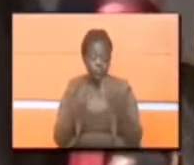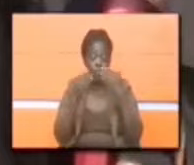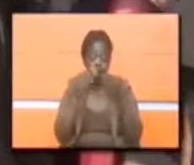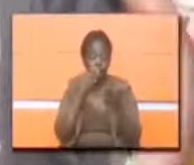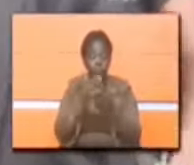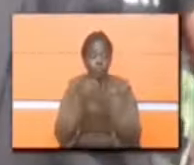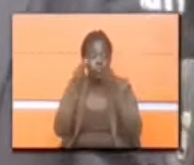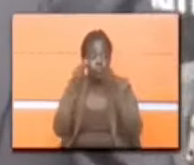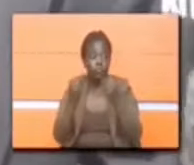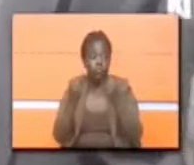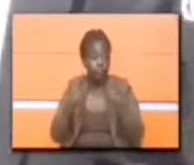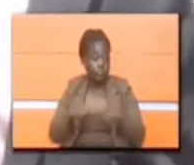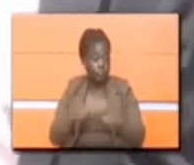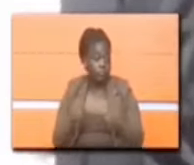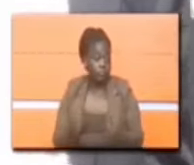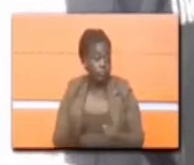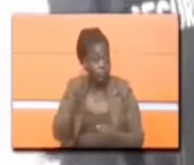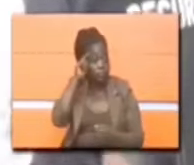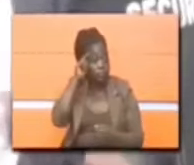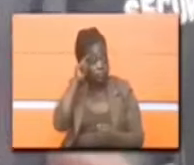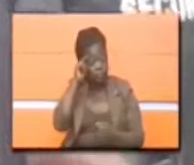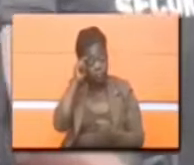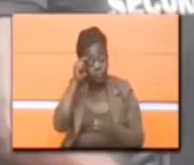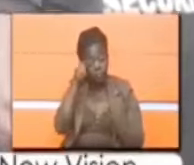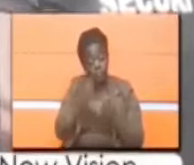ebirungi byakoze. Abadde balowooza nti bo